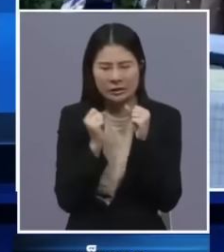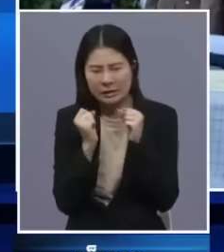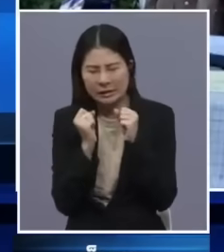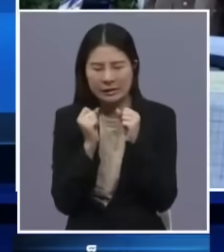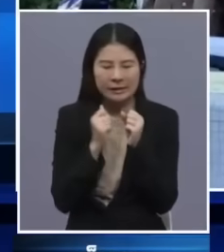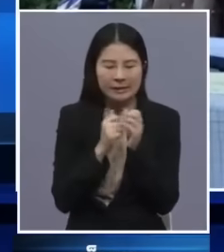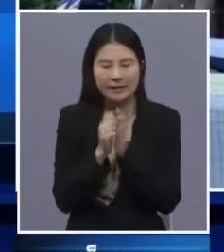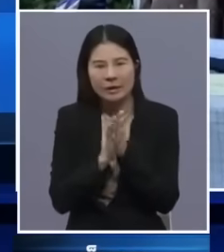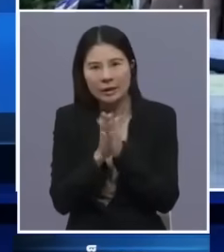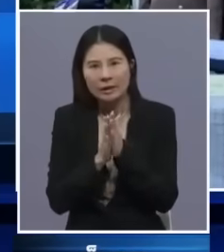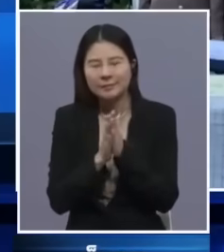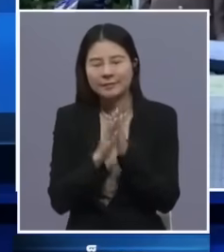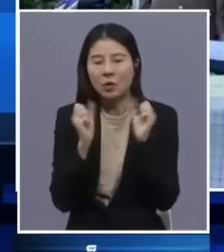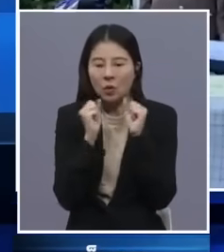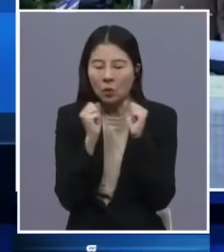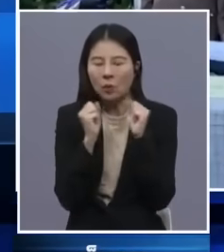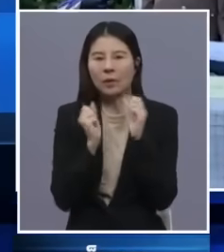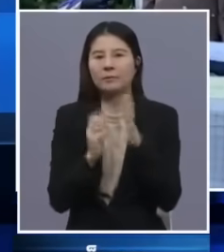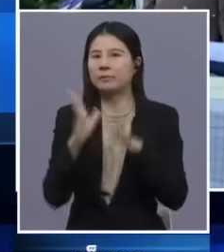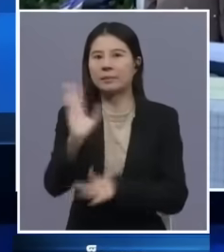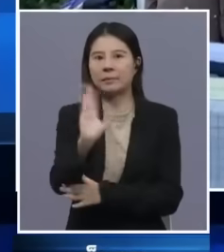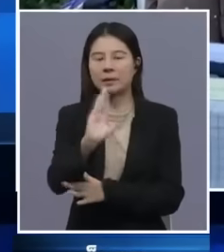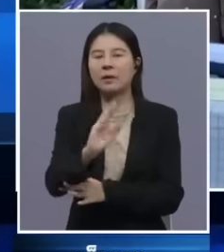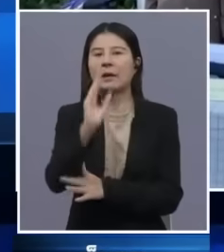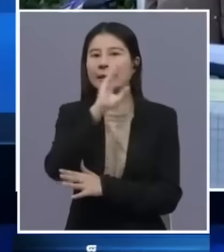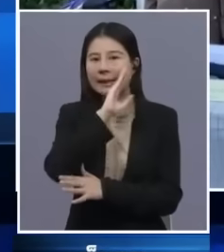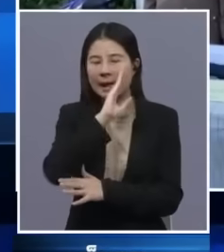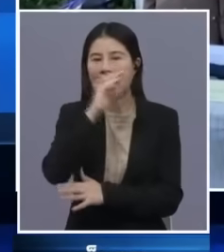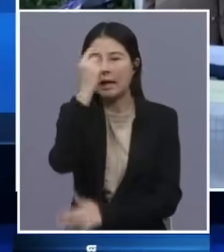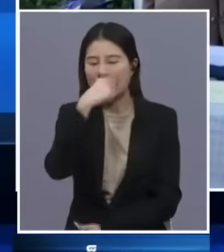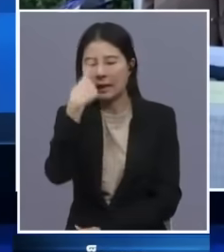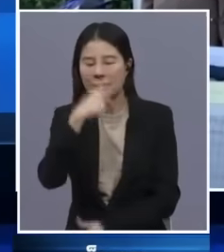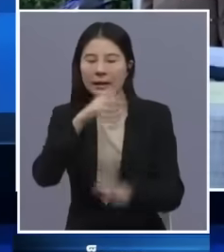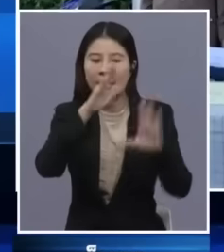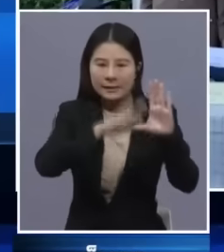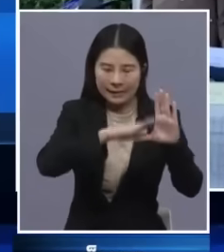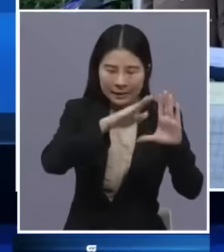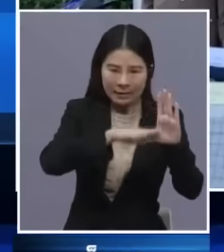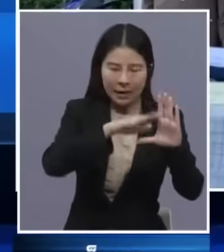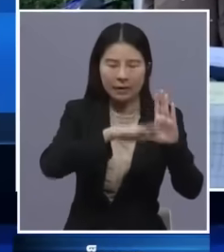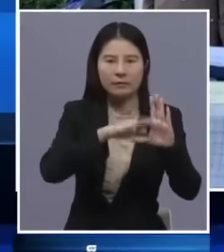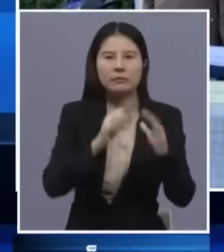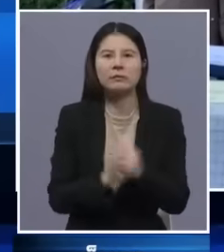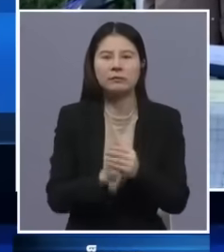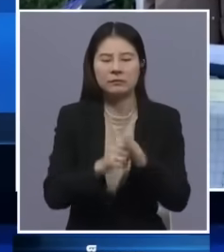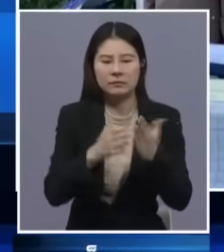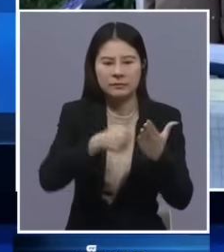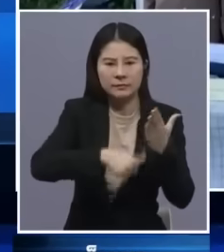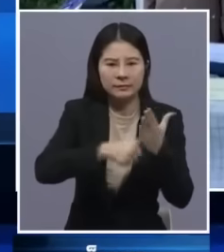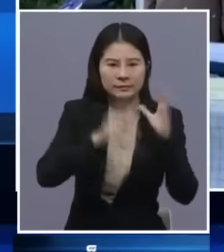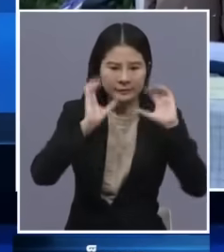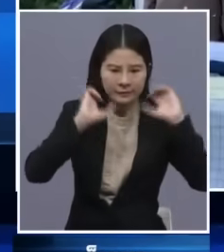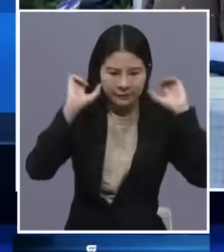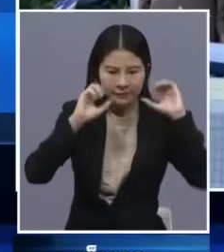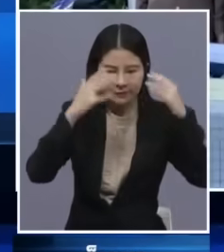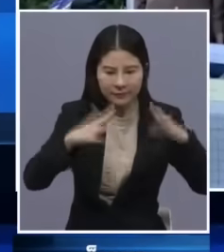เบียนไม่ต้องกลัวนะคะเพราะว่าปกติแล้วถ้าเกิดเราไปลงทะเบียนเนี่ยเขาจะเก็บความลับเอาไว ้ เขาจะไม่เอาข้อมูลของเราไปเปิดเผยแต่เคสเนี่ยเ